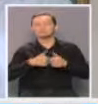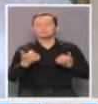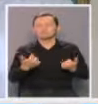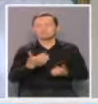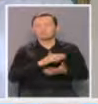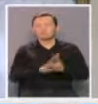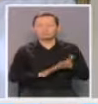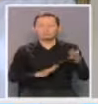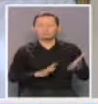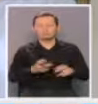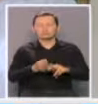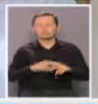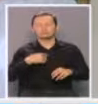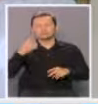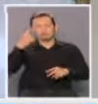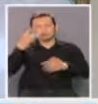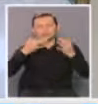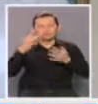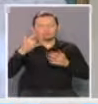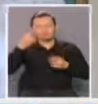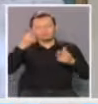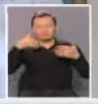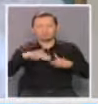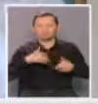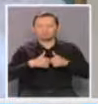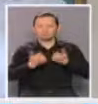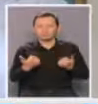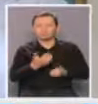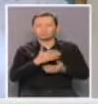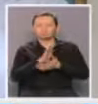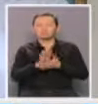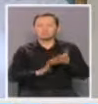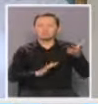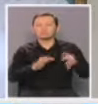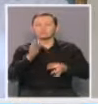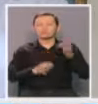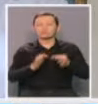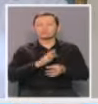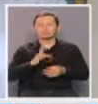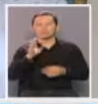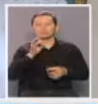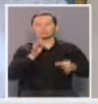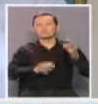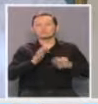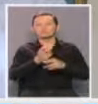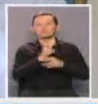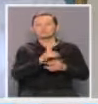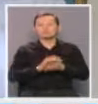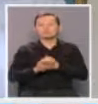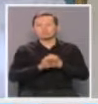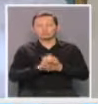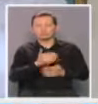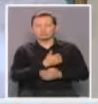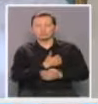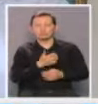суде. До этого я много думала и все-таки решила развестись, написала заявление в суд. Однако в суде проходит примирительная